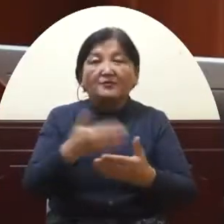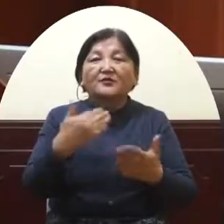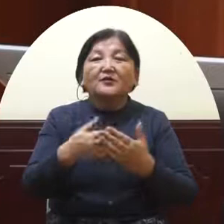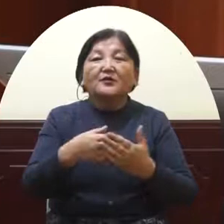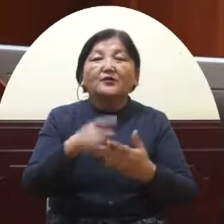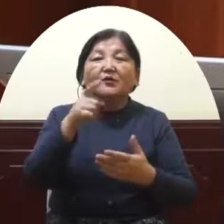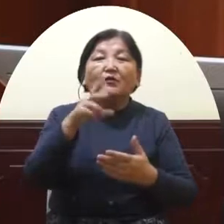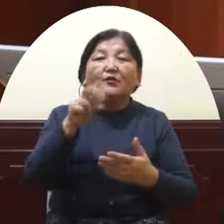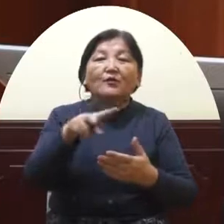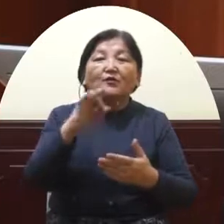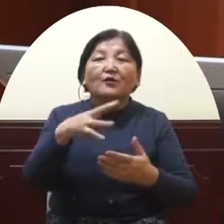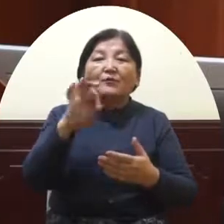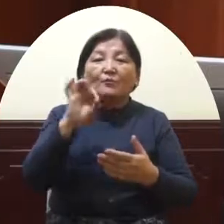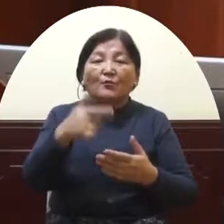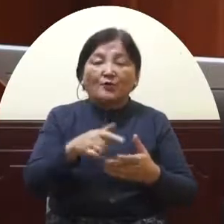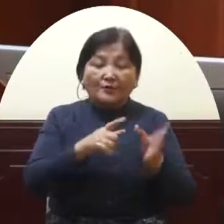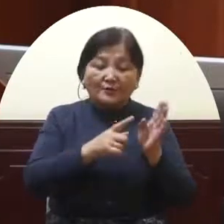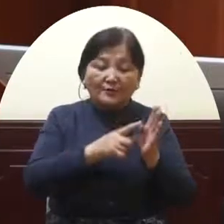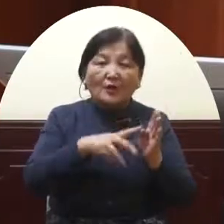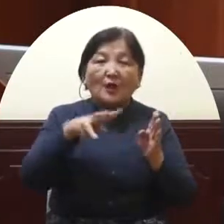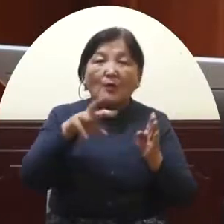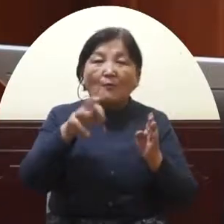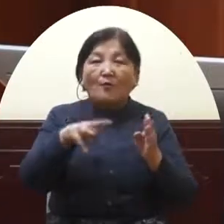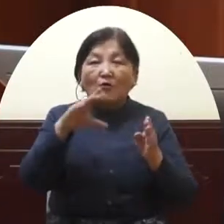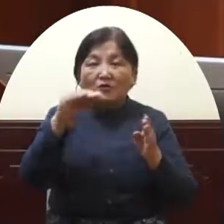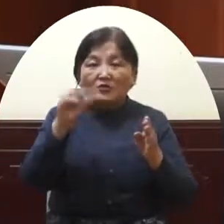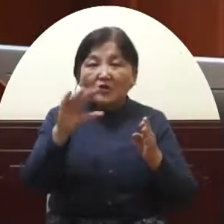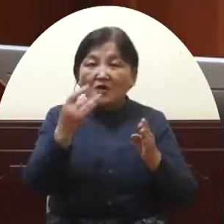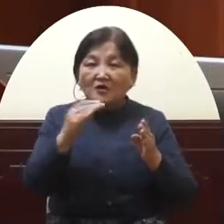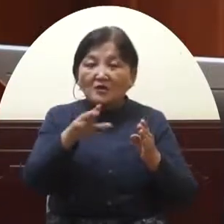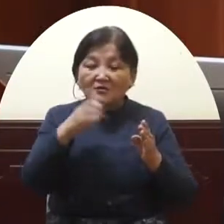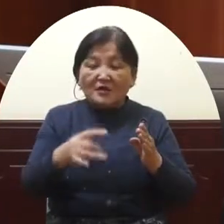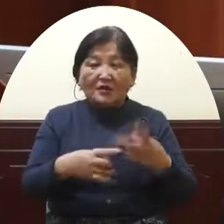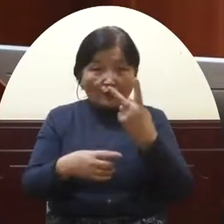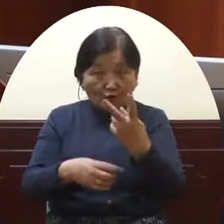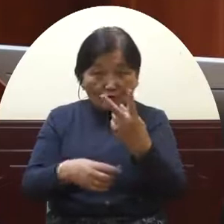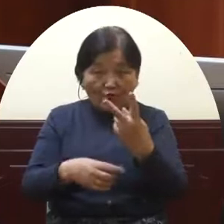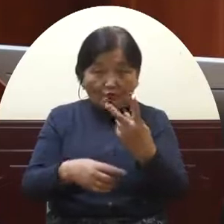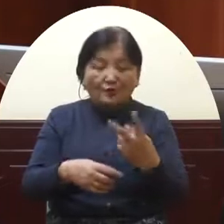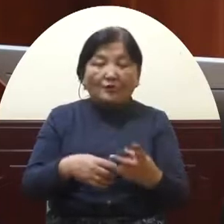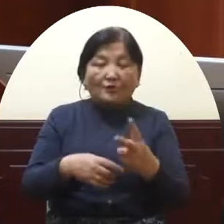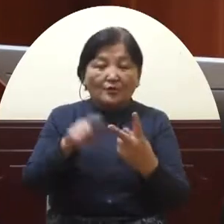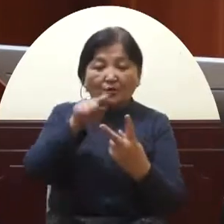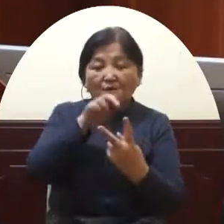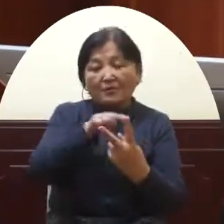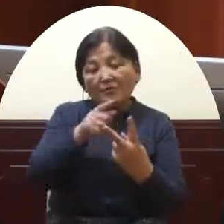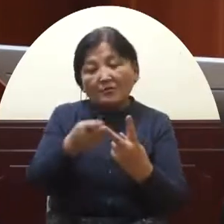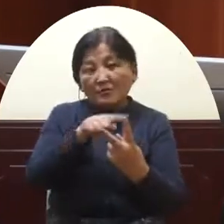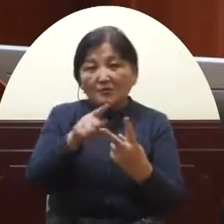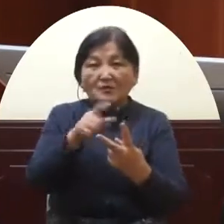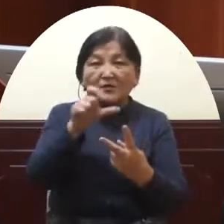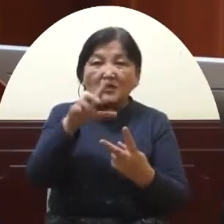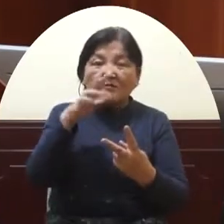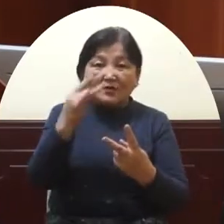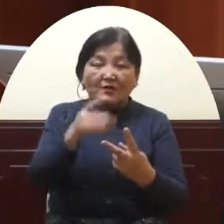Чи бүгдөөрөнд нь өөр өөрт нь таарсан хувилбарууд гэж ойлгож болно. Өөр өөрт нь ашигтай хувилбарууд гэж ойлгож болно. Наанаа болохоор нэг нь хамгаалаад байгаа юм шиг, нэг нь